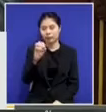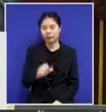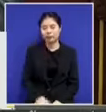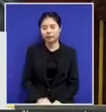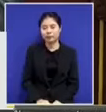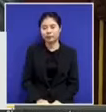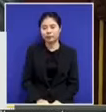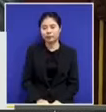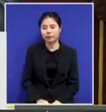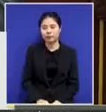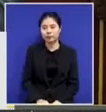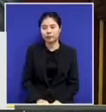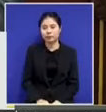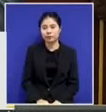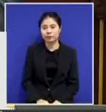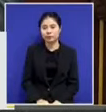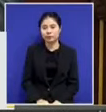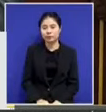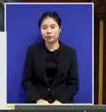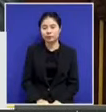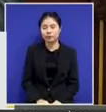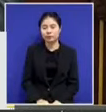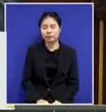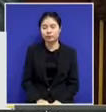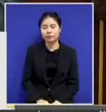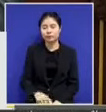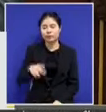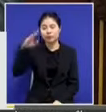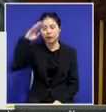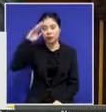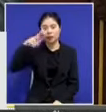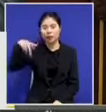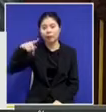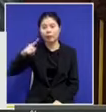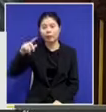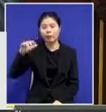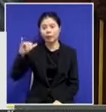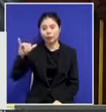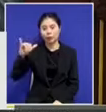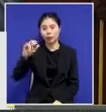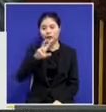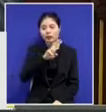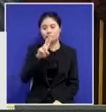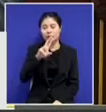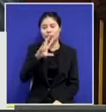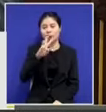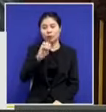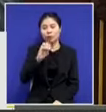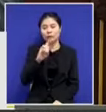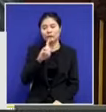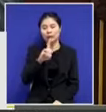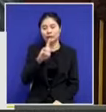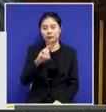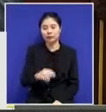ายณัฐธีถิ่นสาคู พลเอกประยุทธ์จันทร์โอชาครับ 261นางนา